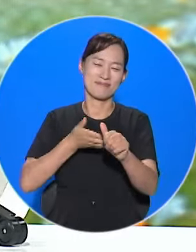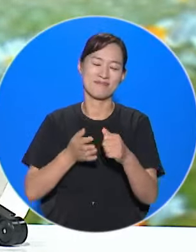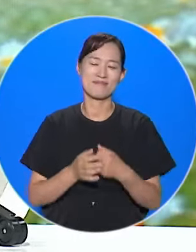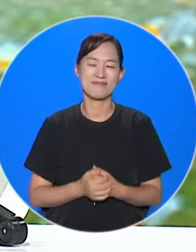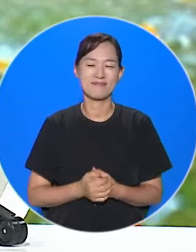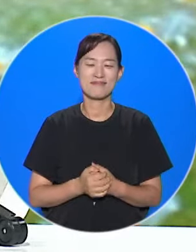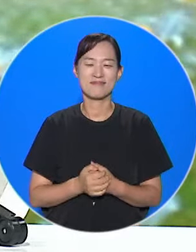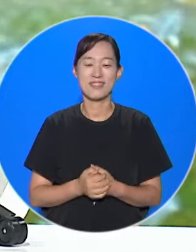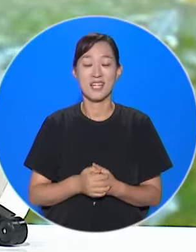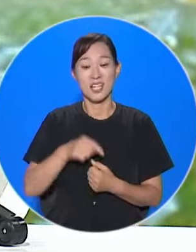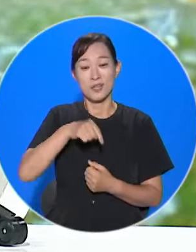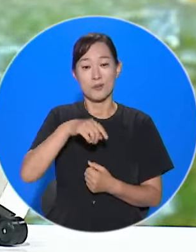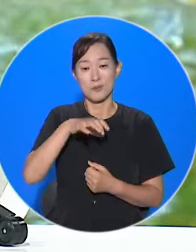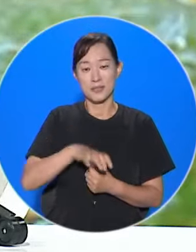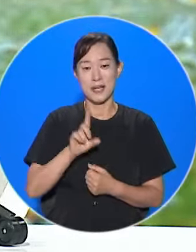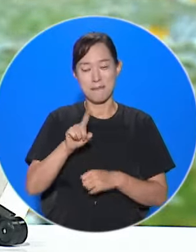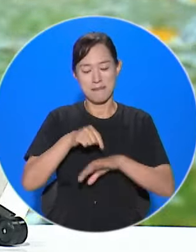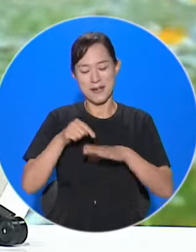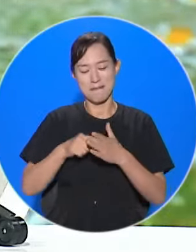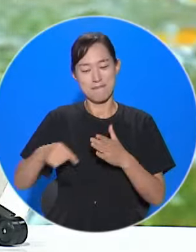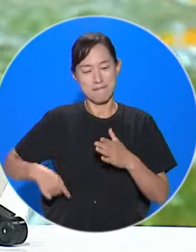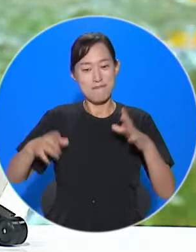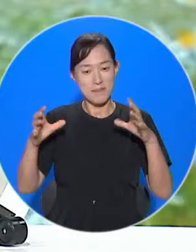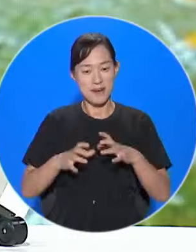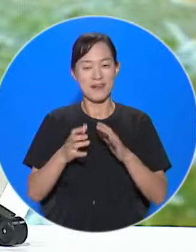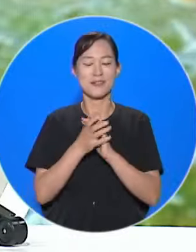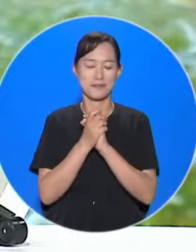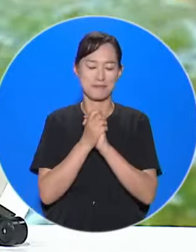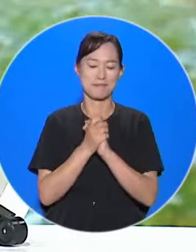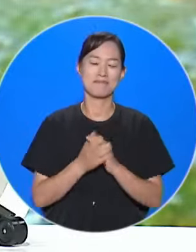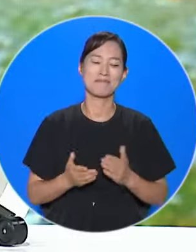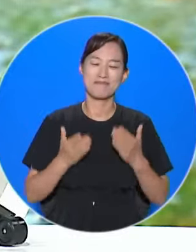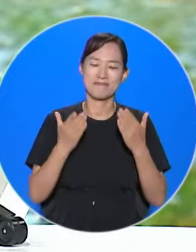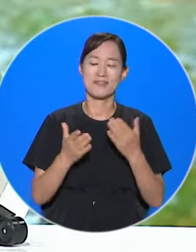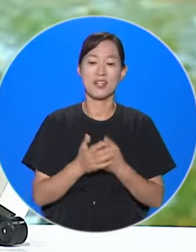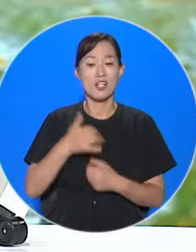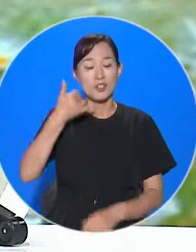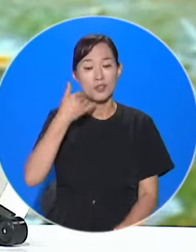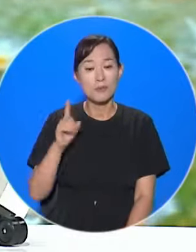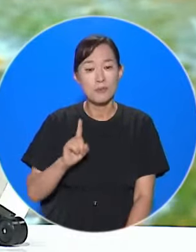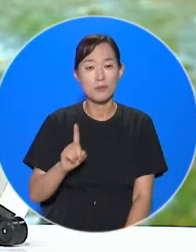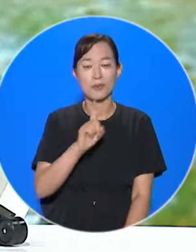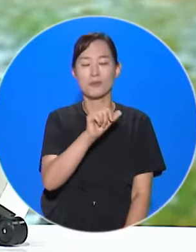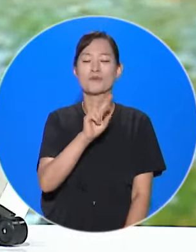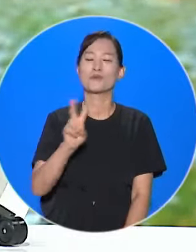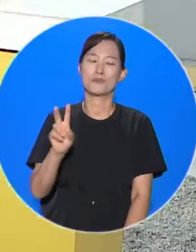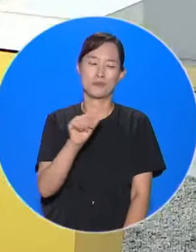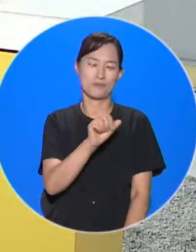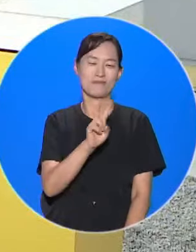바랍니다. 달리다 굼에서 한 마음으로 같이 기도하겠습니다. 전화 국번 없이